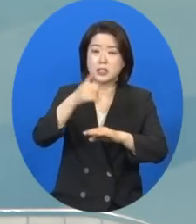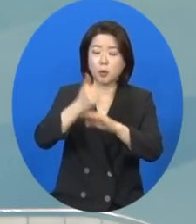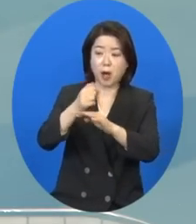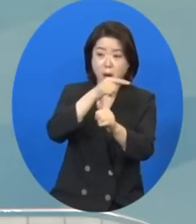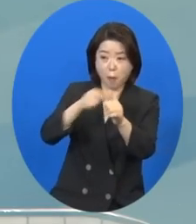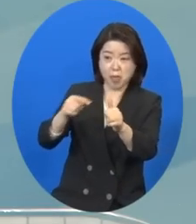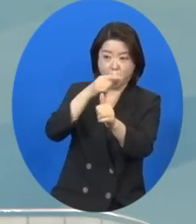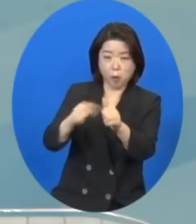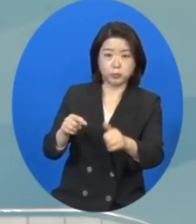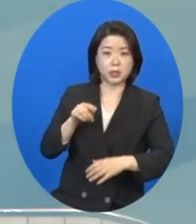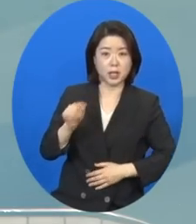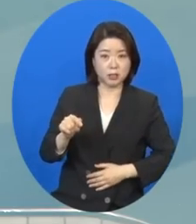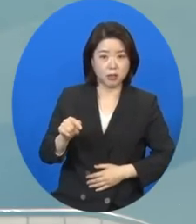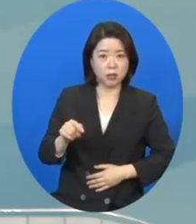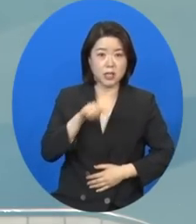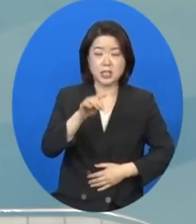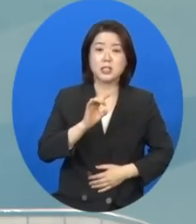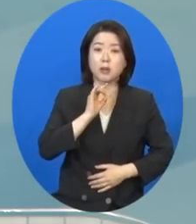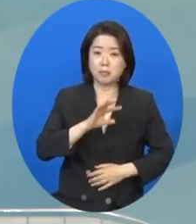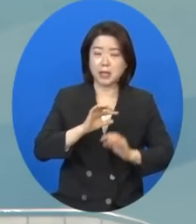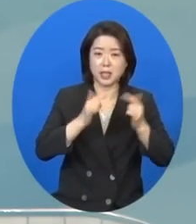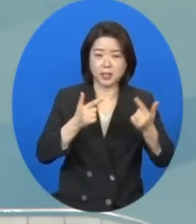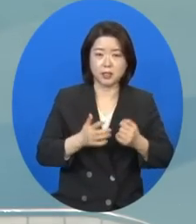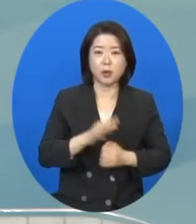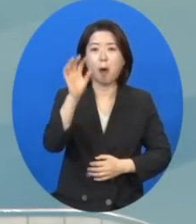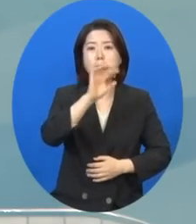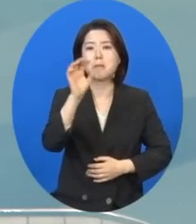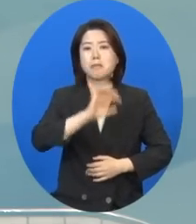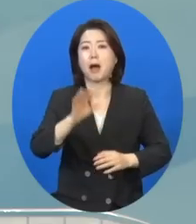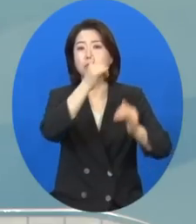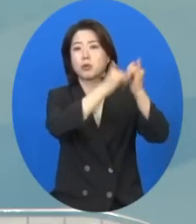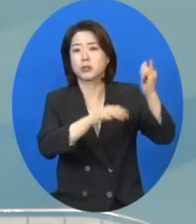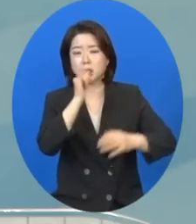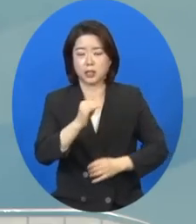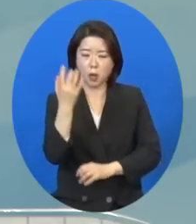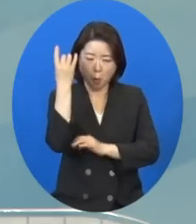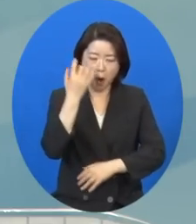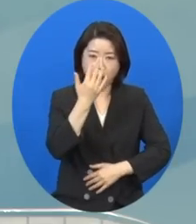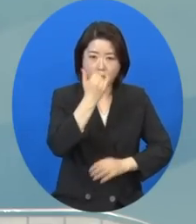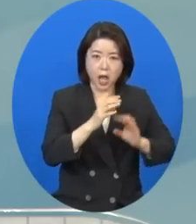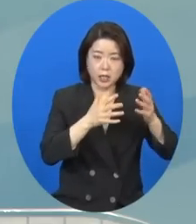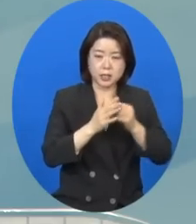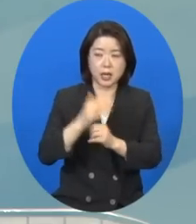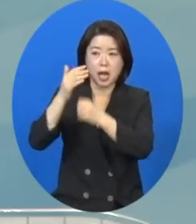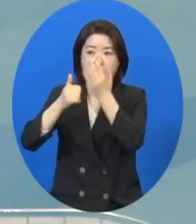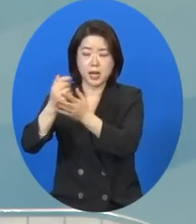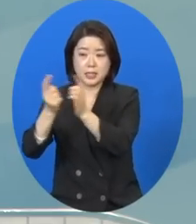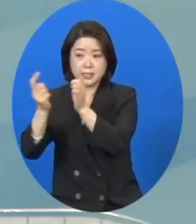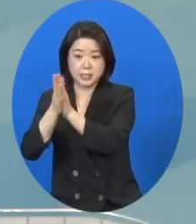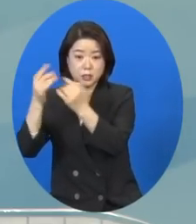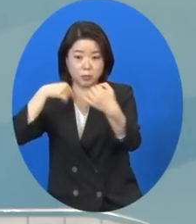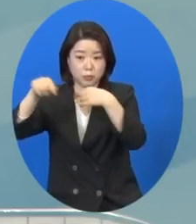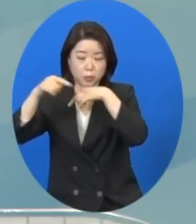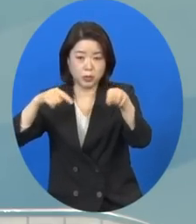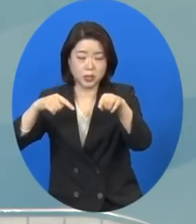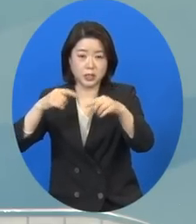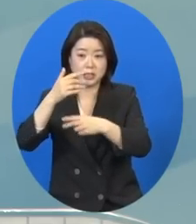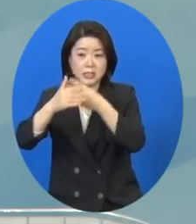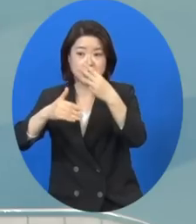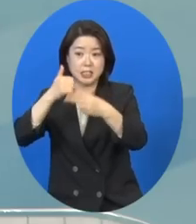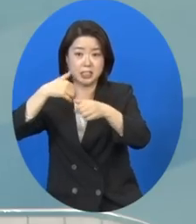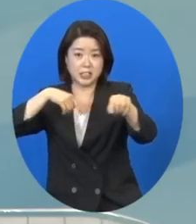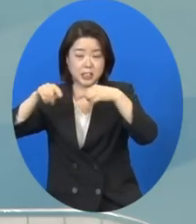이번만이 아닙니다 이건 반복되는 역사였습니다 본래 이스라엘은 하나님이 직접 통치하시는 신전